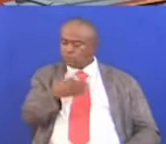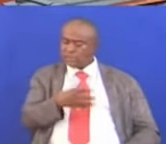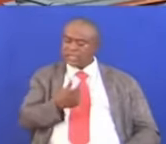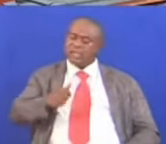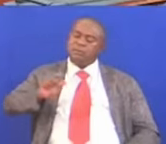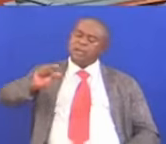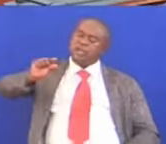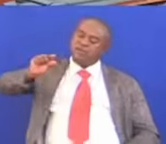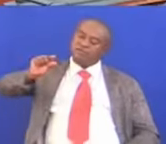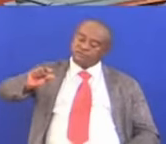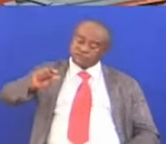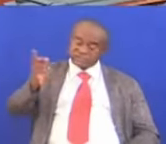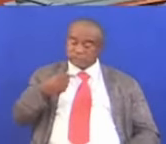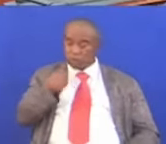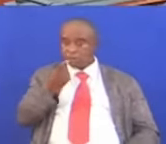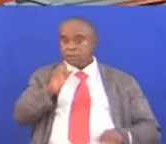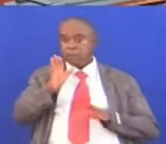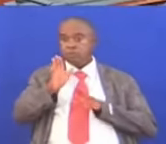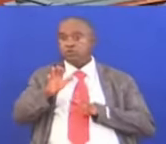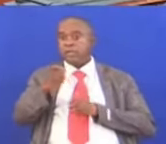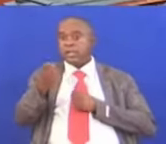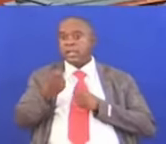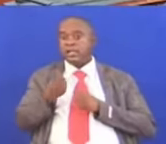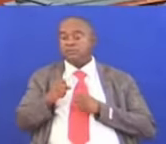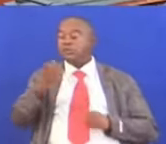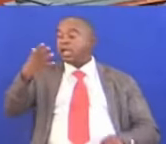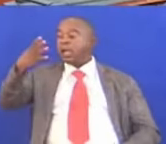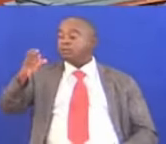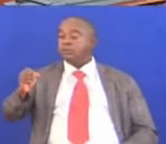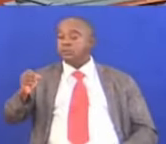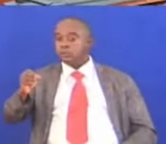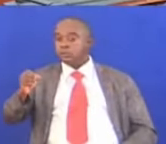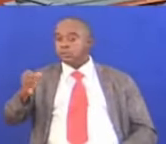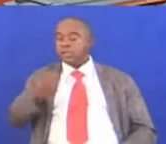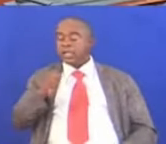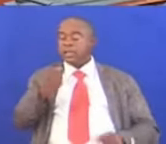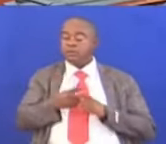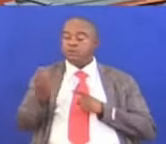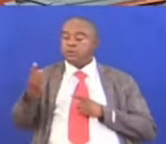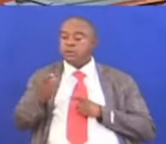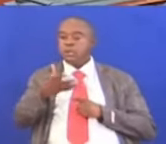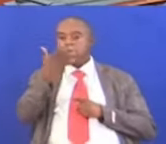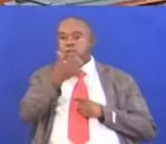kema sa hizi msum milioni milioni